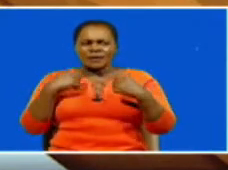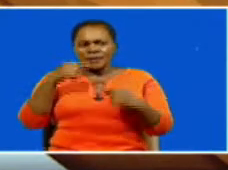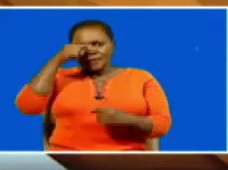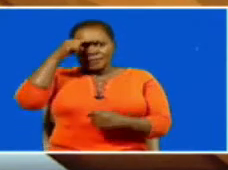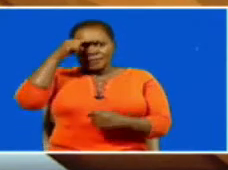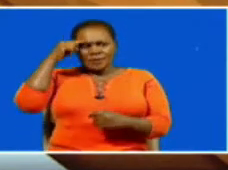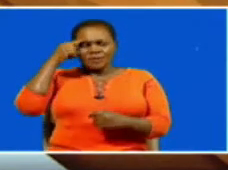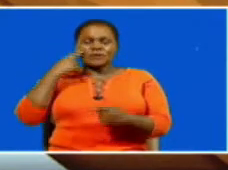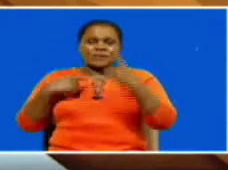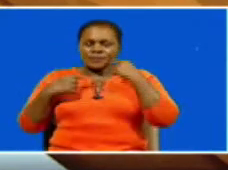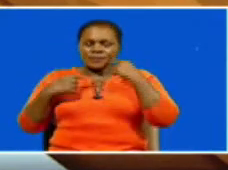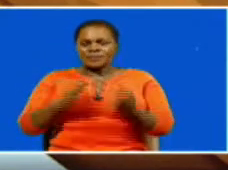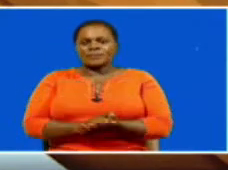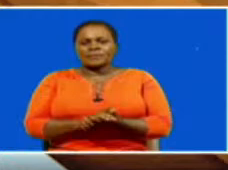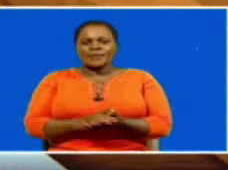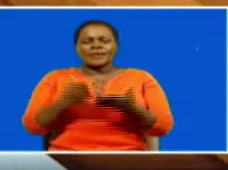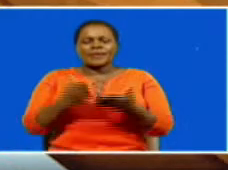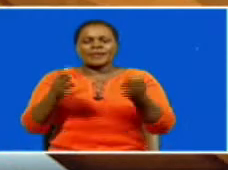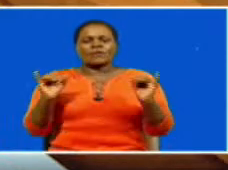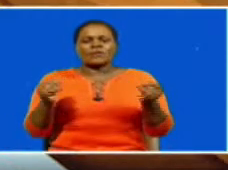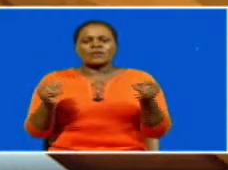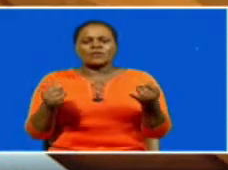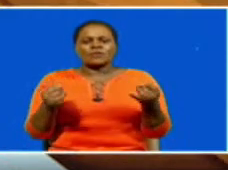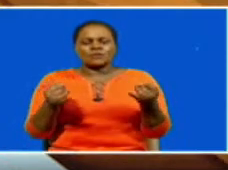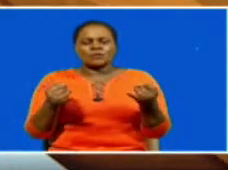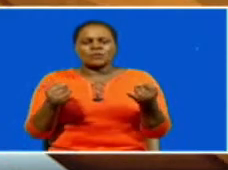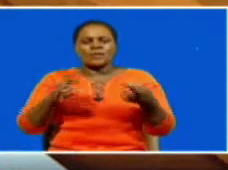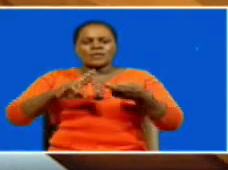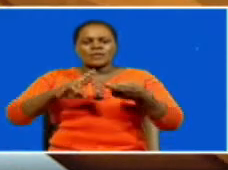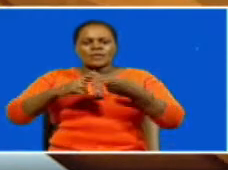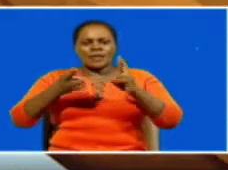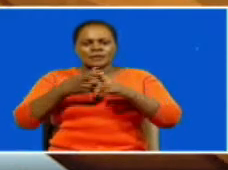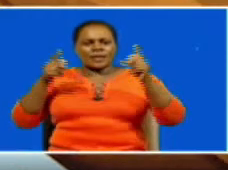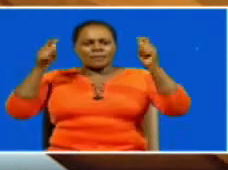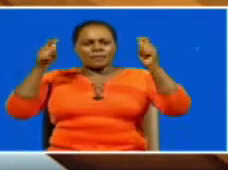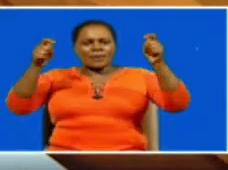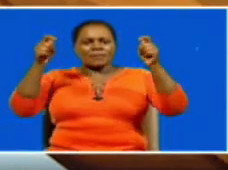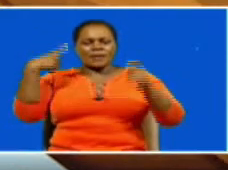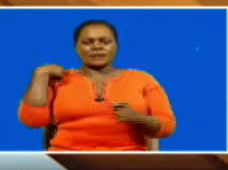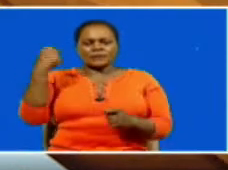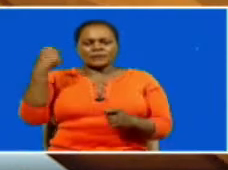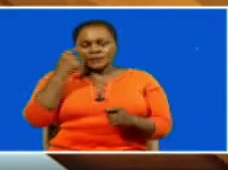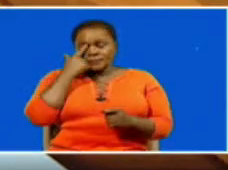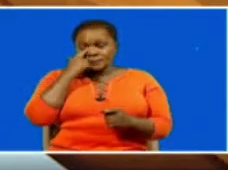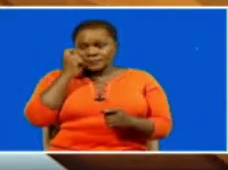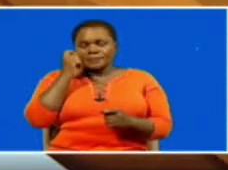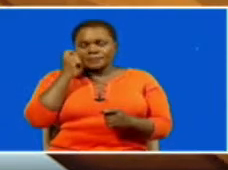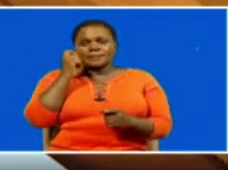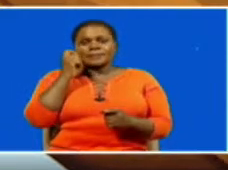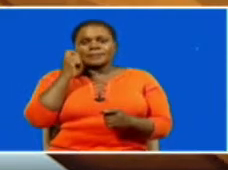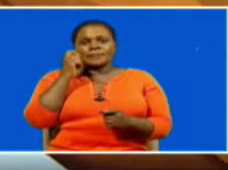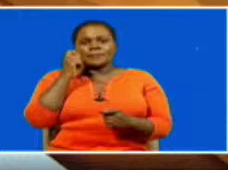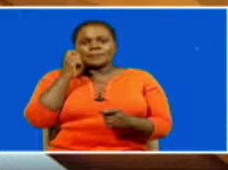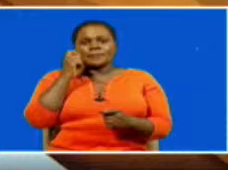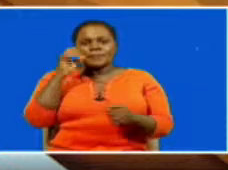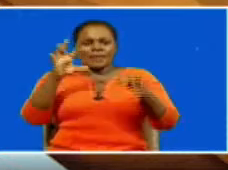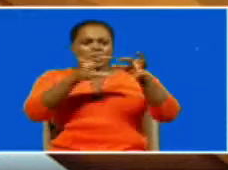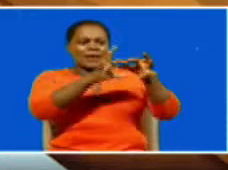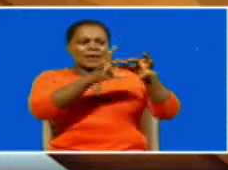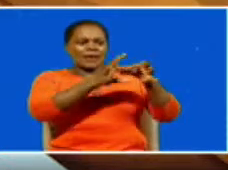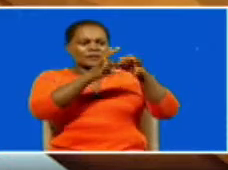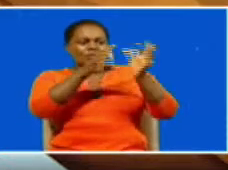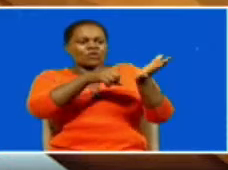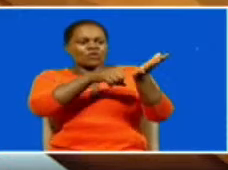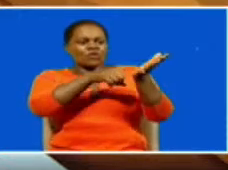na TLS. Mtazamaji, tuendelee na taarifa ambazo zinafungamana na maandamano ya hapo jana, ambapo wanaazimio